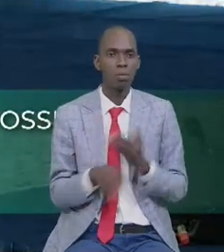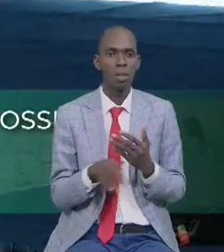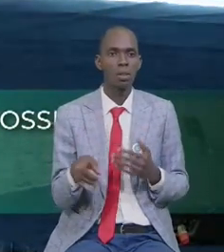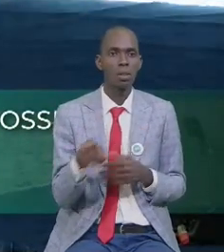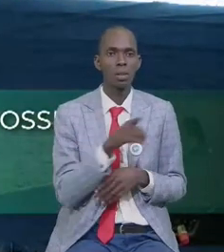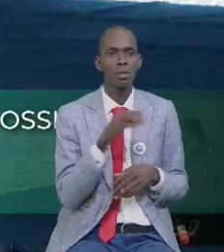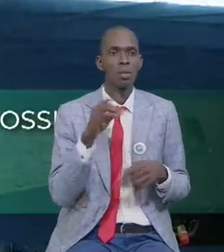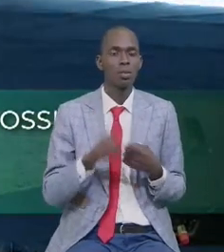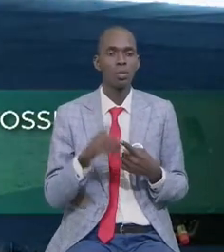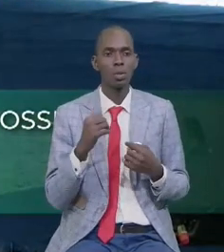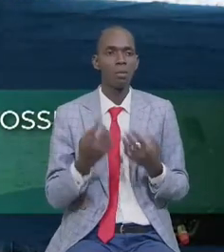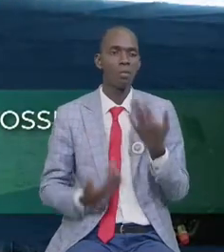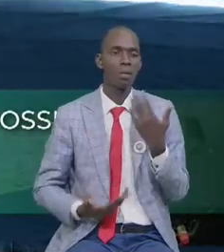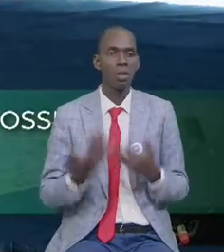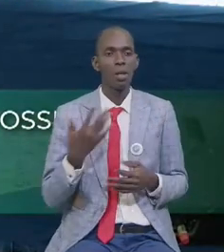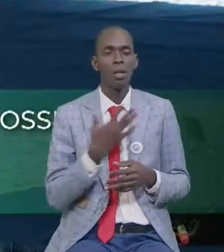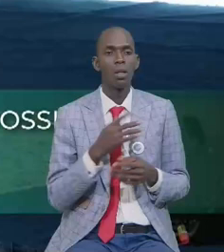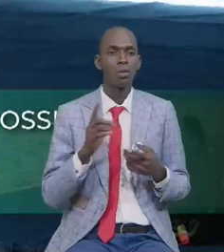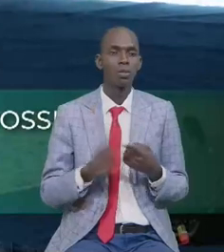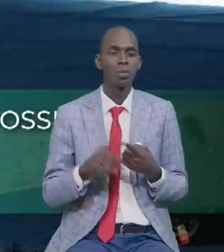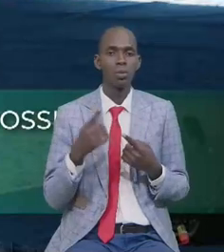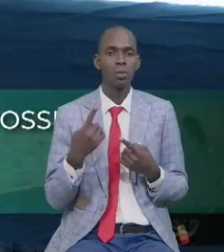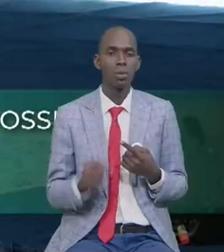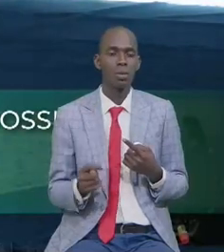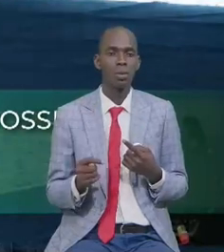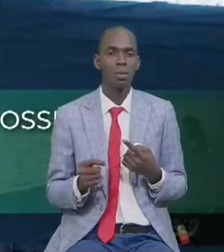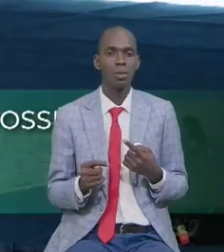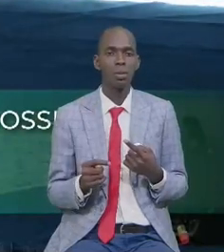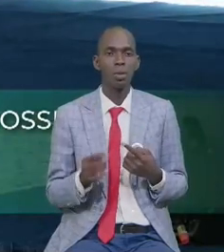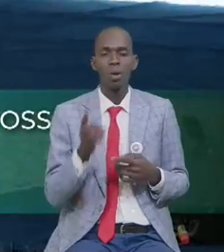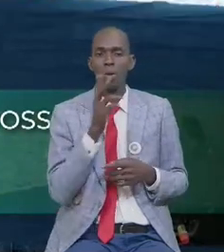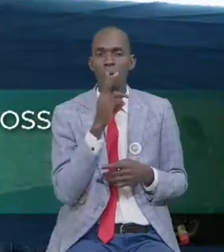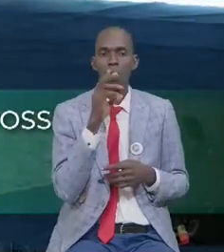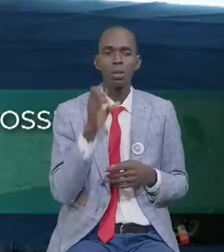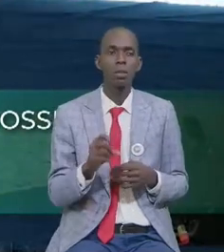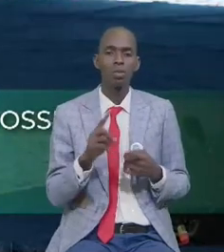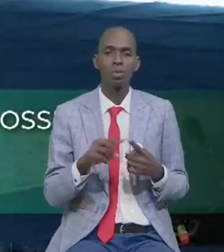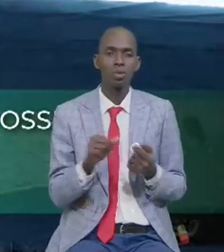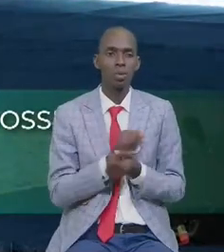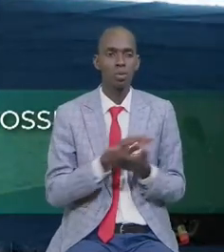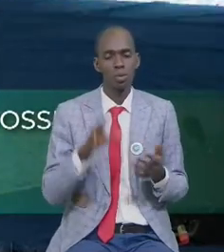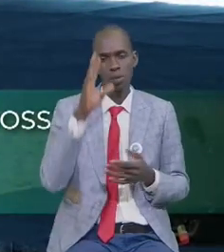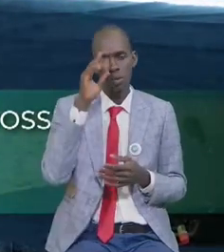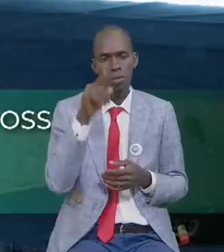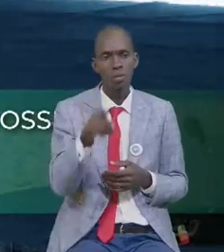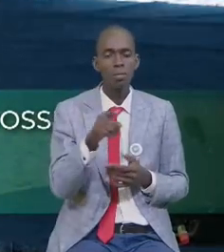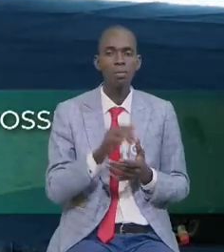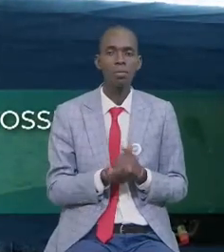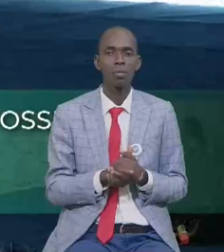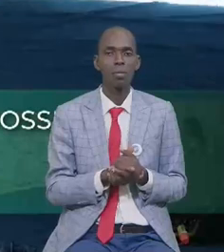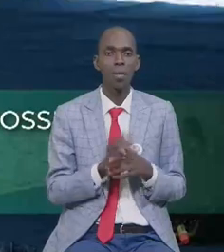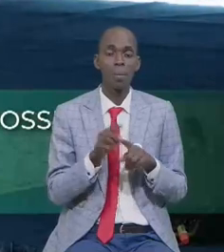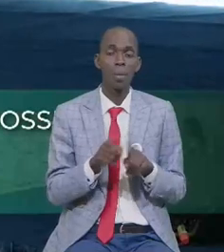Et souvent, l'Esprit l'a jeté dans le feu et dans l'eau pour le faire périr. Mais,